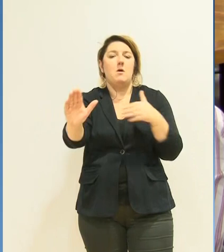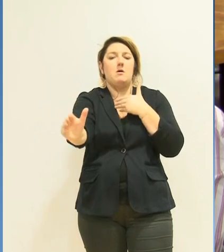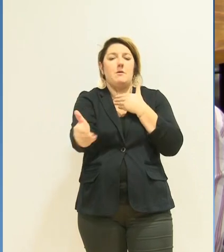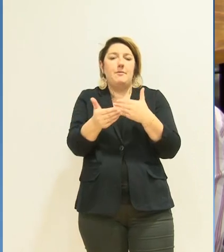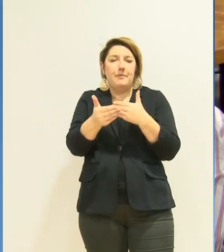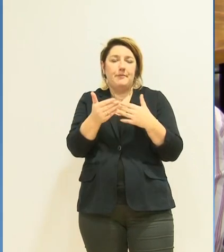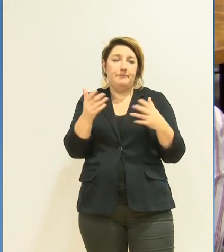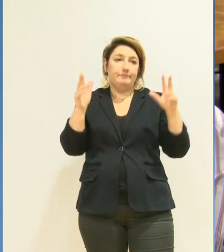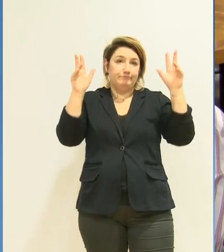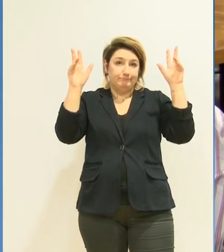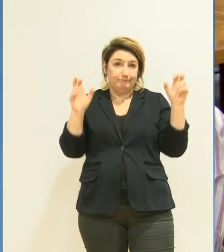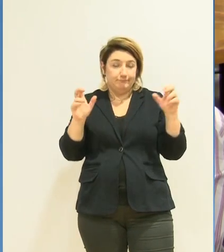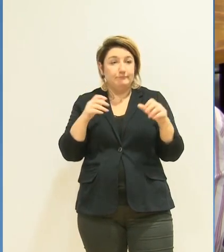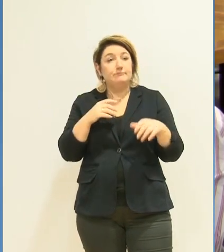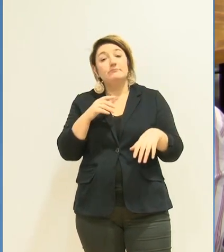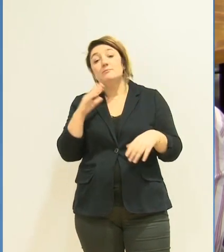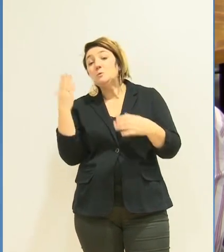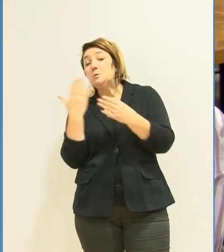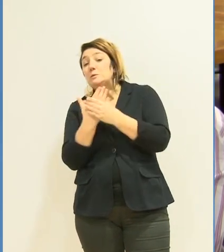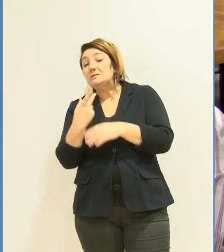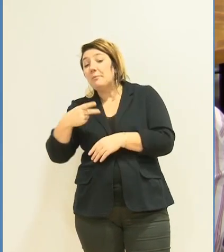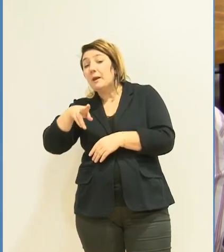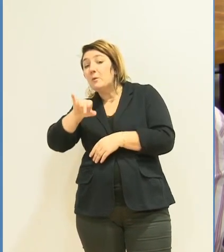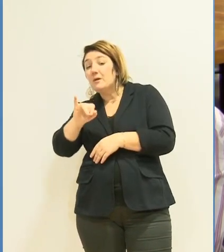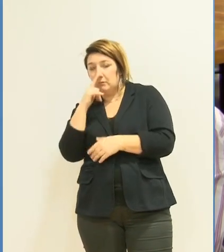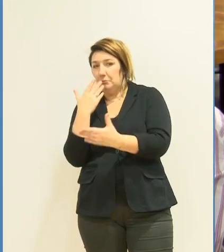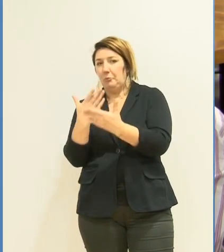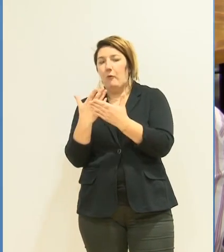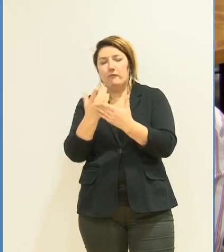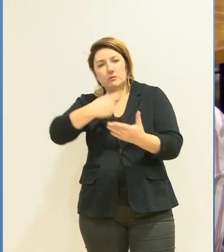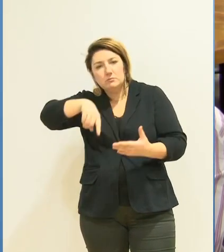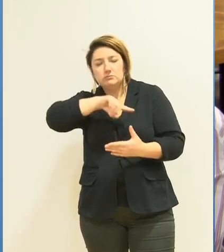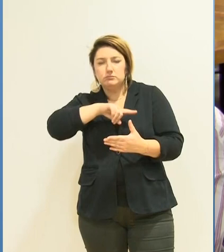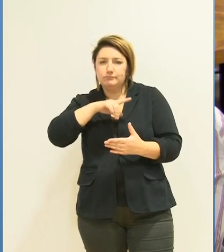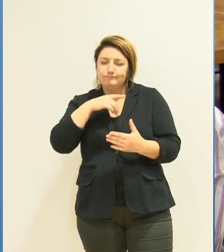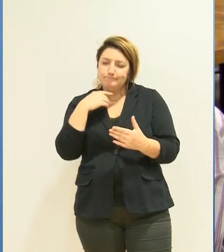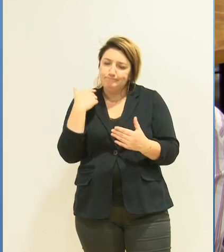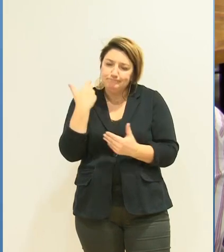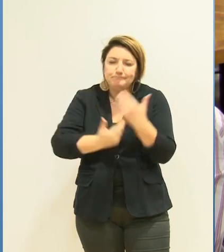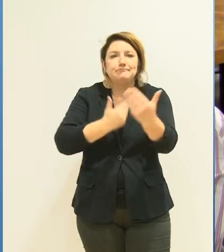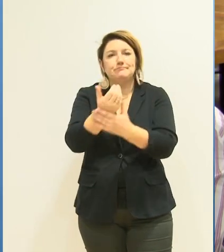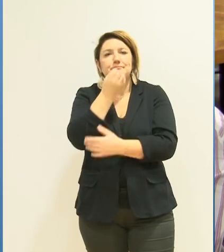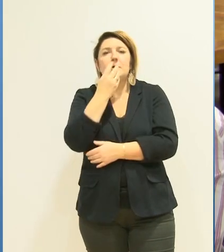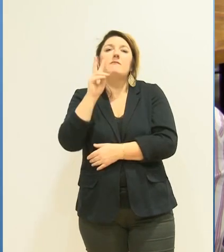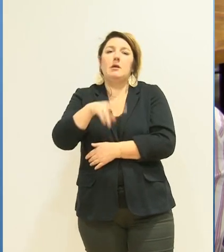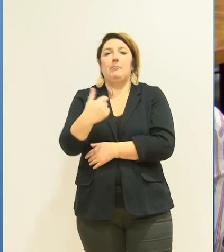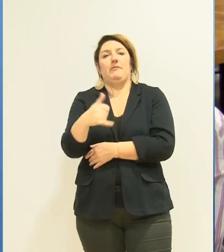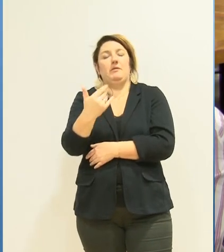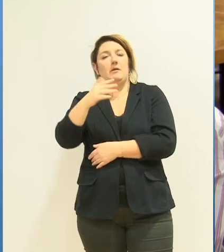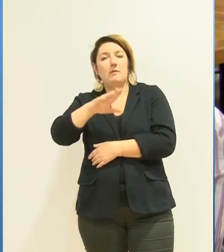présenté là on a bien avancé sur ce sujet même s'il ya encore beaucoup à faire mais disons qu'on a commencé